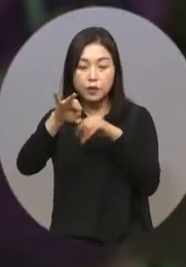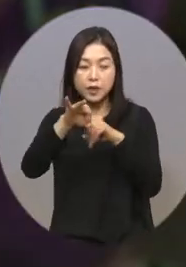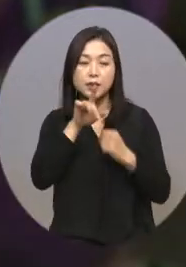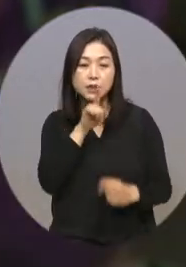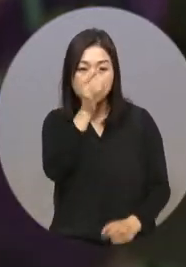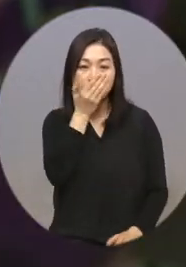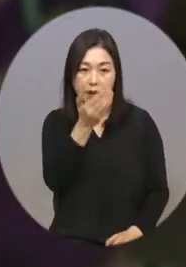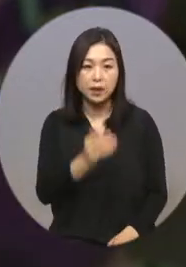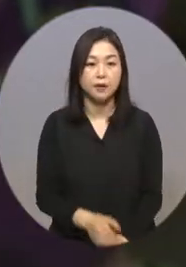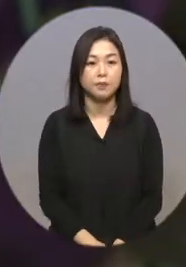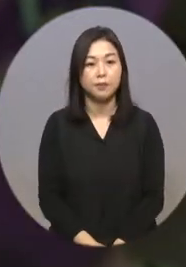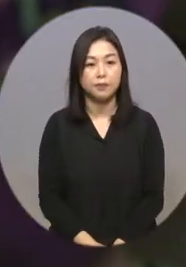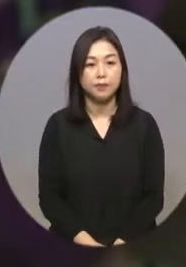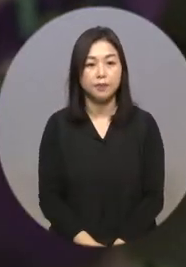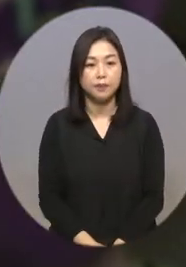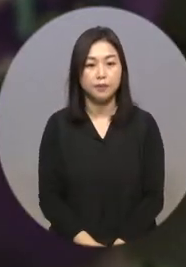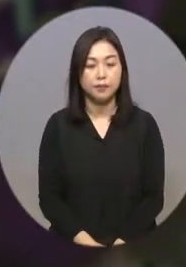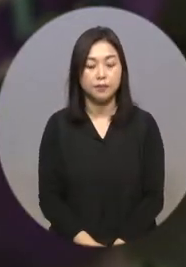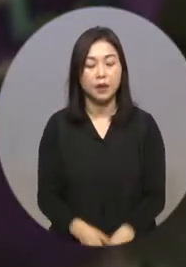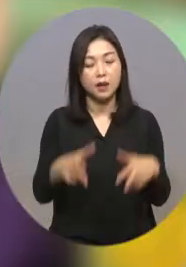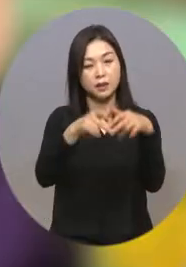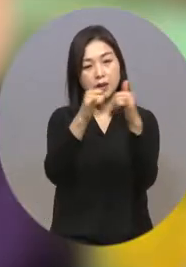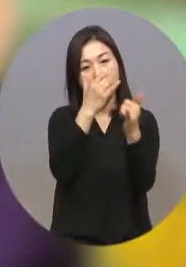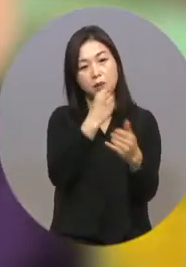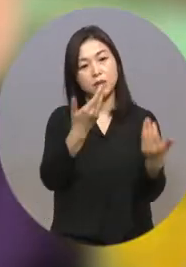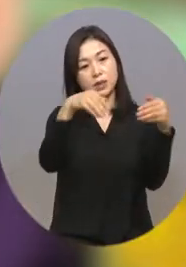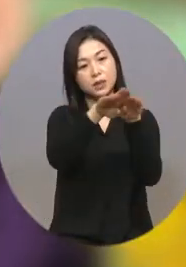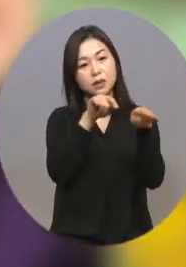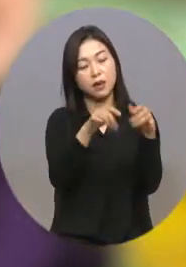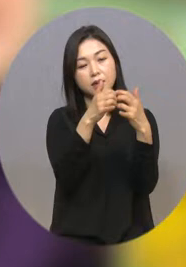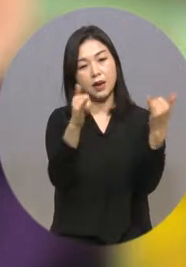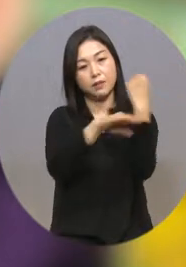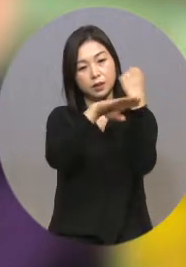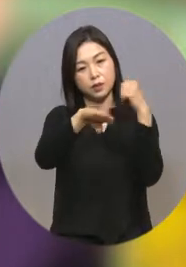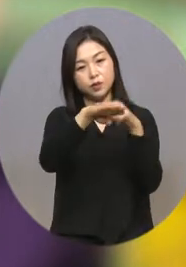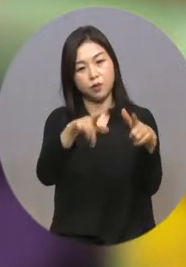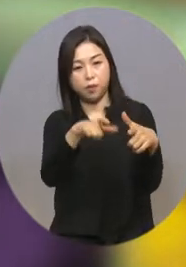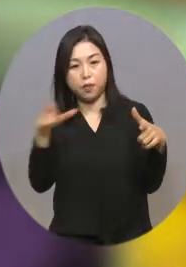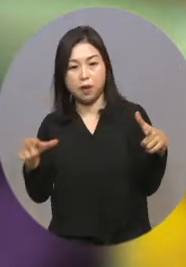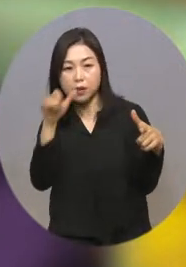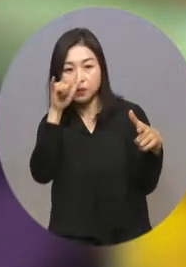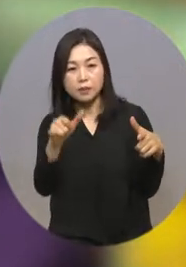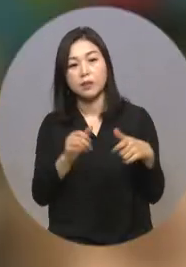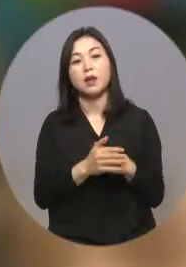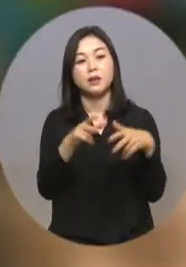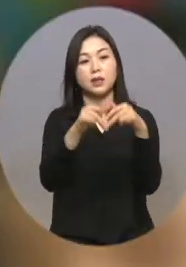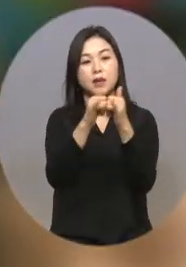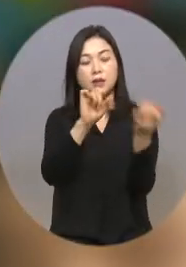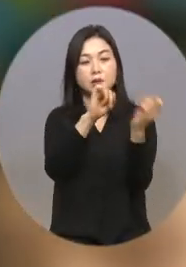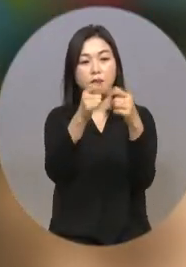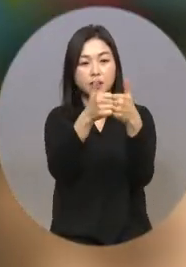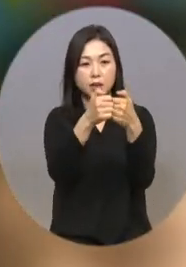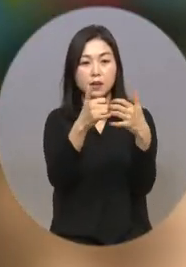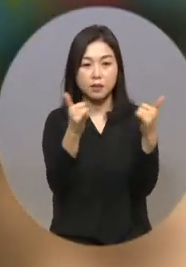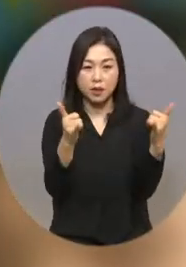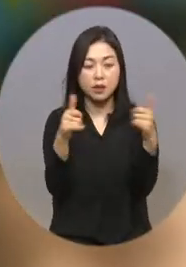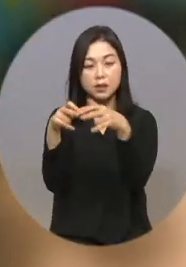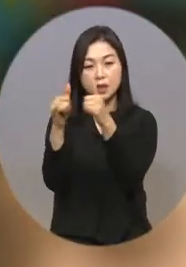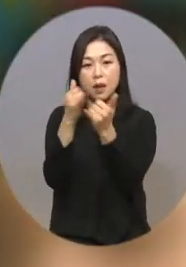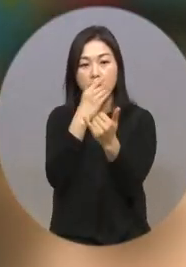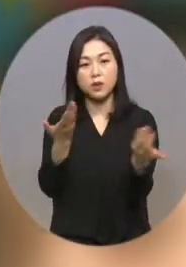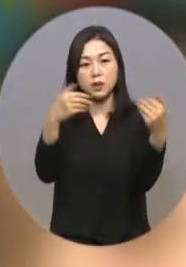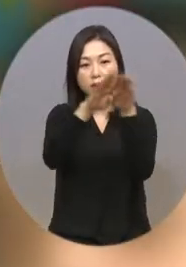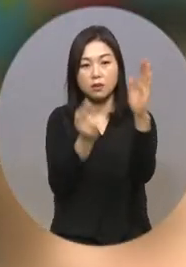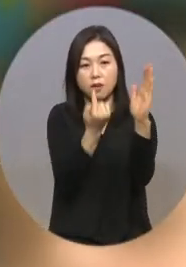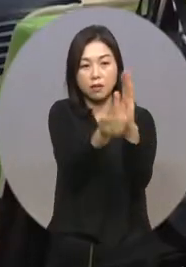개선했습니다 이와 함께 장애인 복지 시설 인력 기준도 확대됐습니다 장애인 재활 상담사 도 장애인 복지시설에